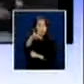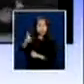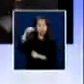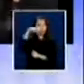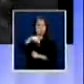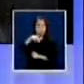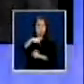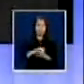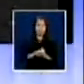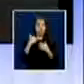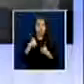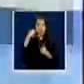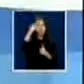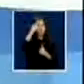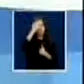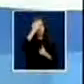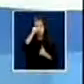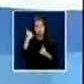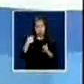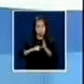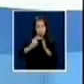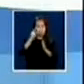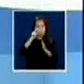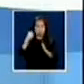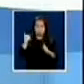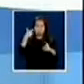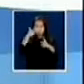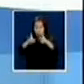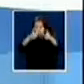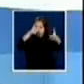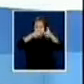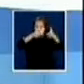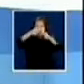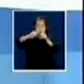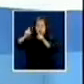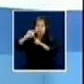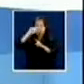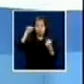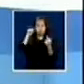ริ่มที่จะทำร้ายกลุ่มเป้าหมายบางกลุ่มเช่นผู้สื่อข่